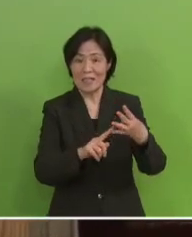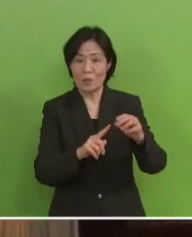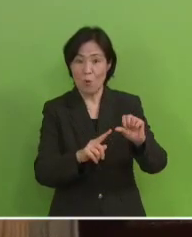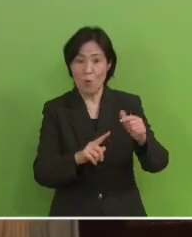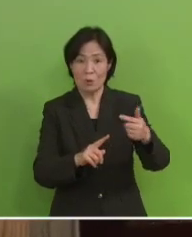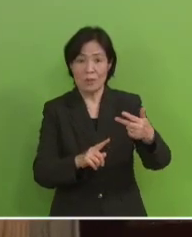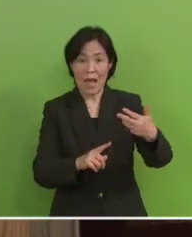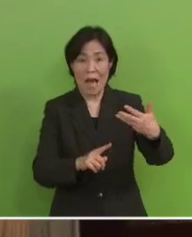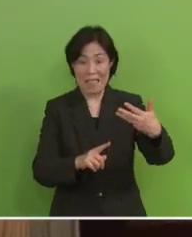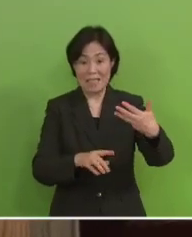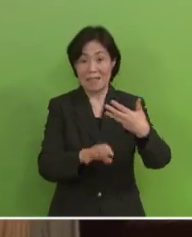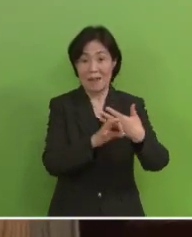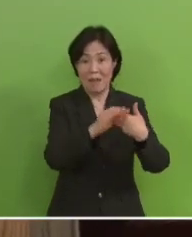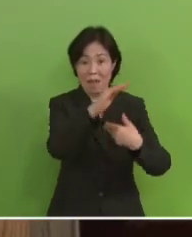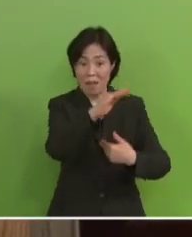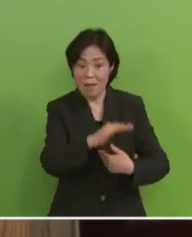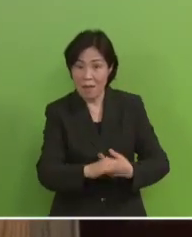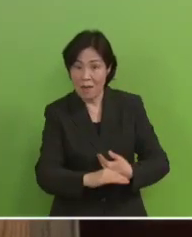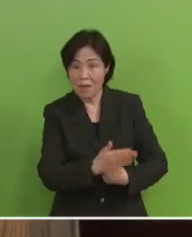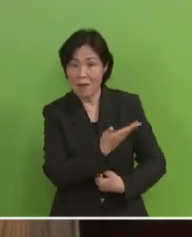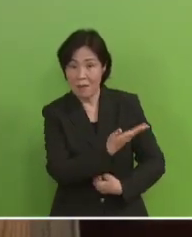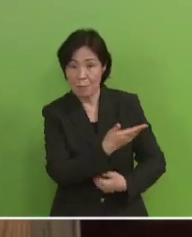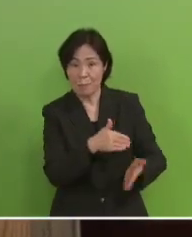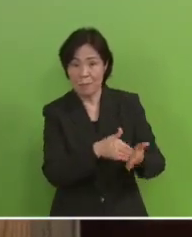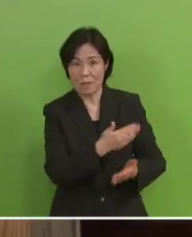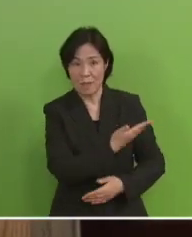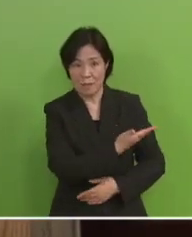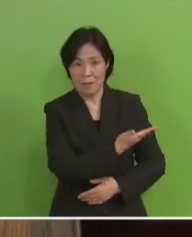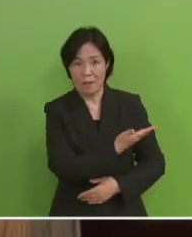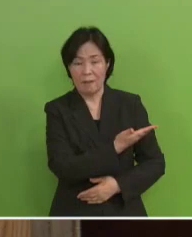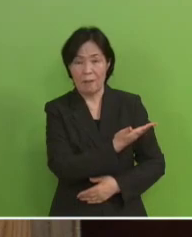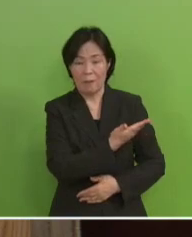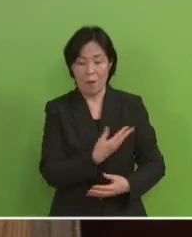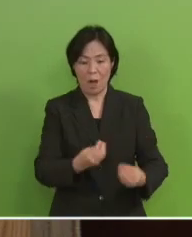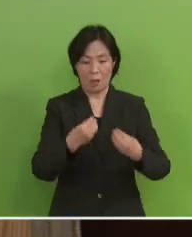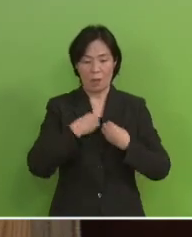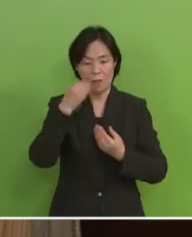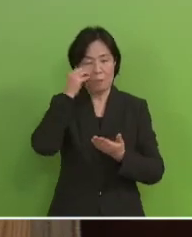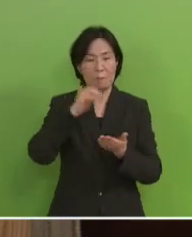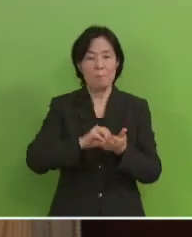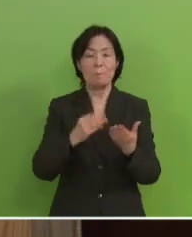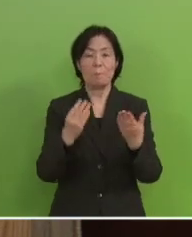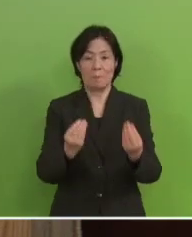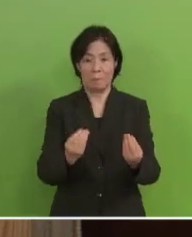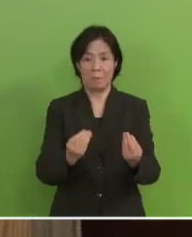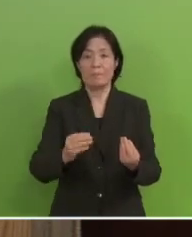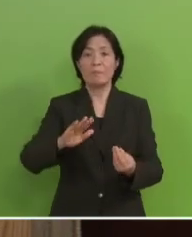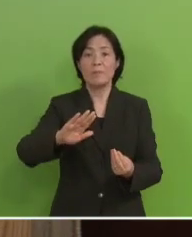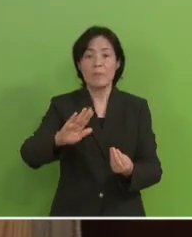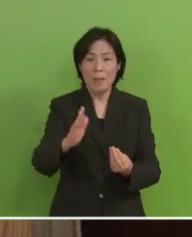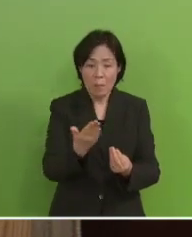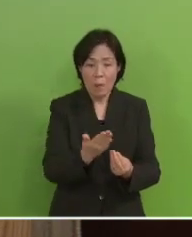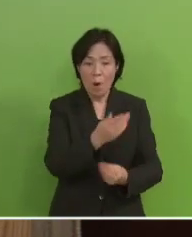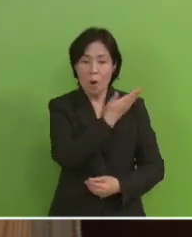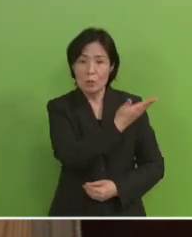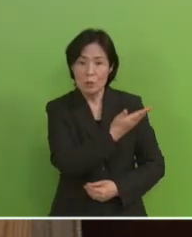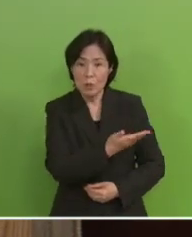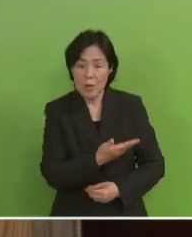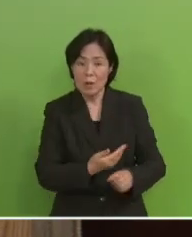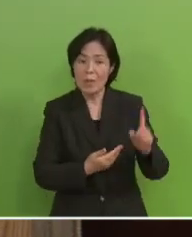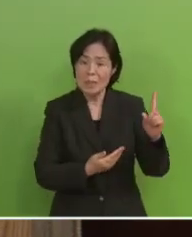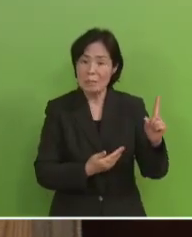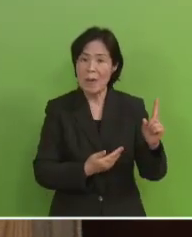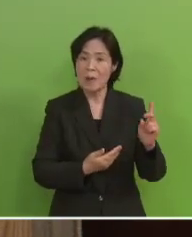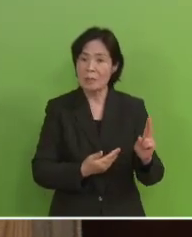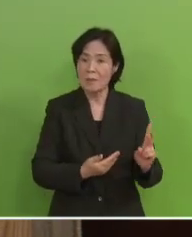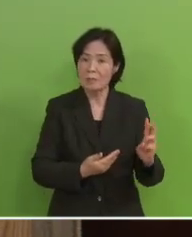12345678事例こちらの方で陽性が確認されていますがそれぞれ1名か2名